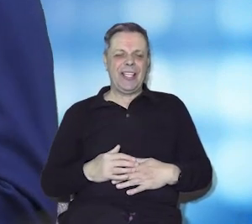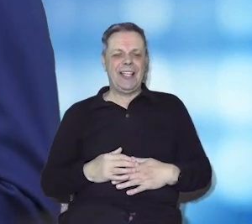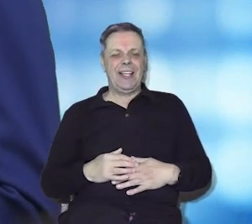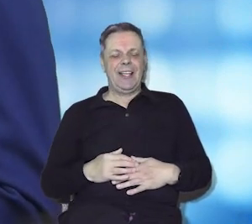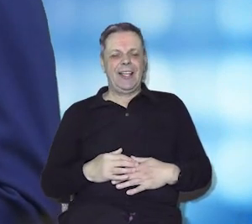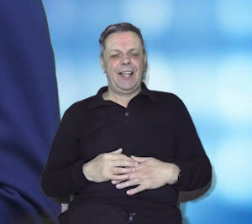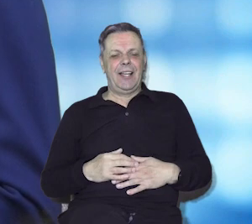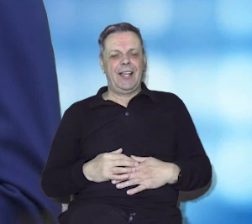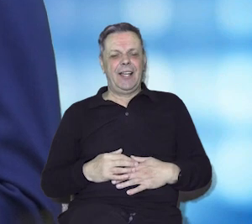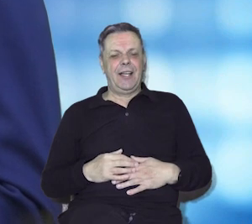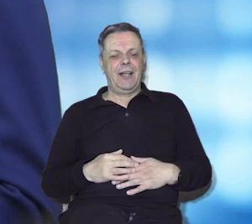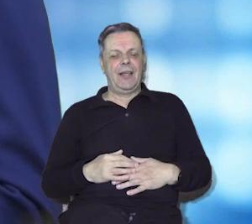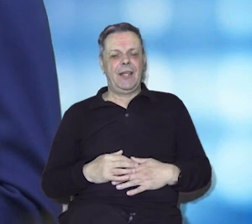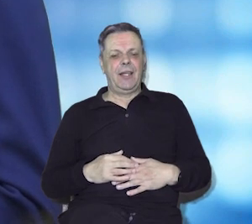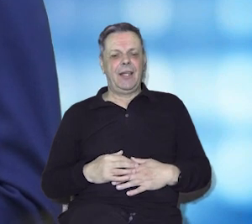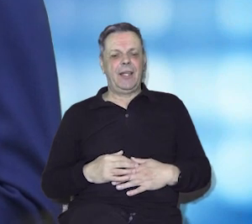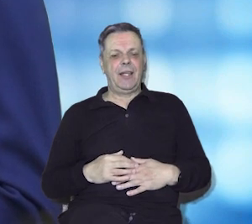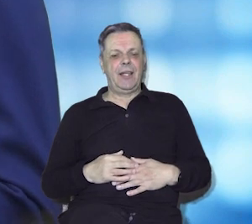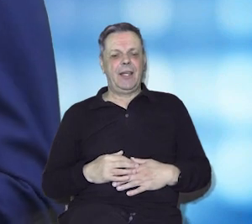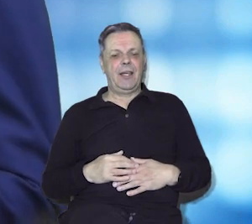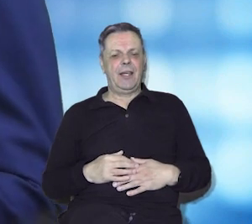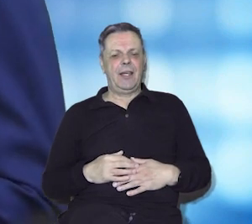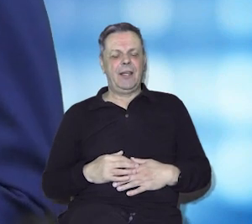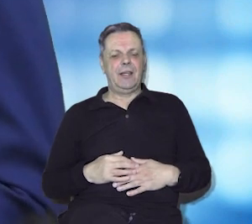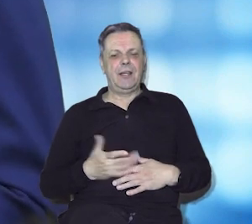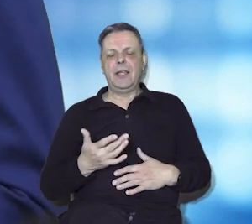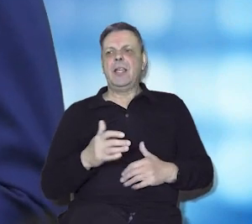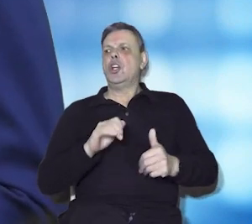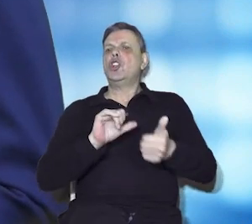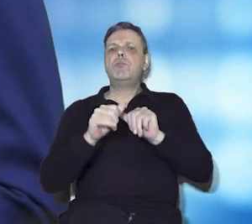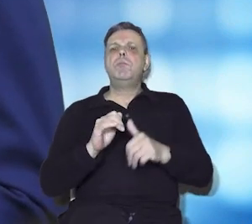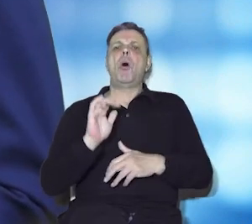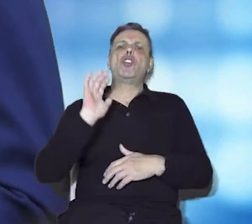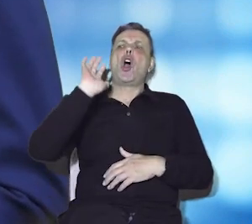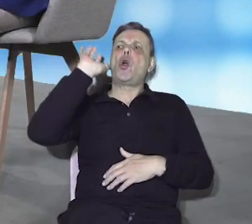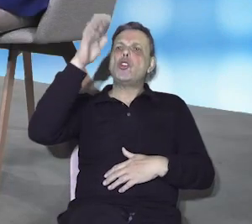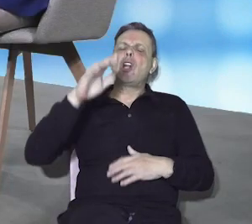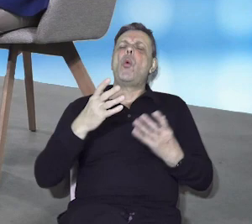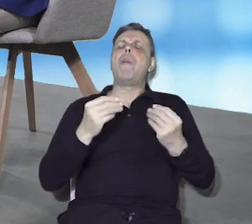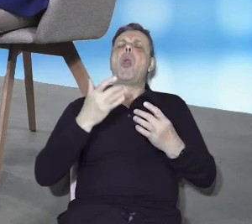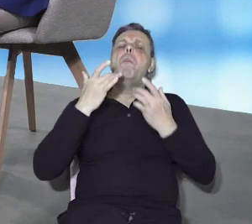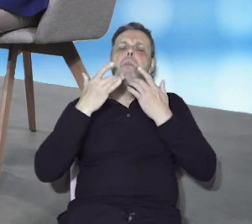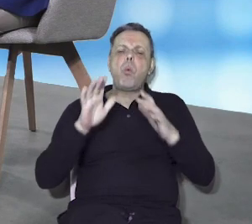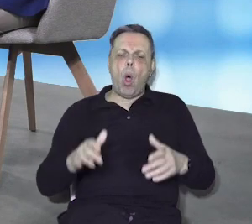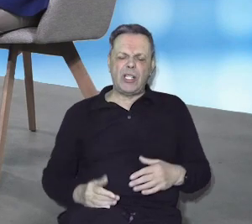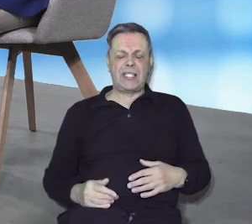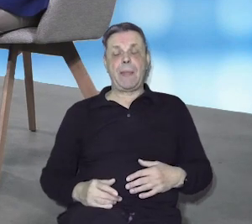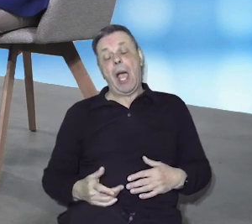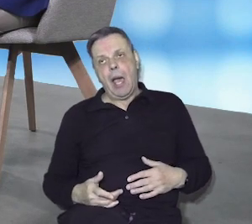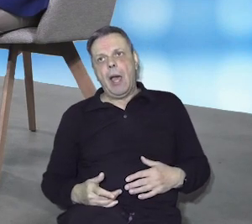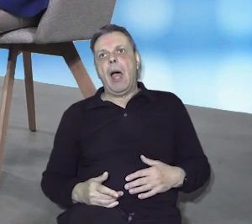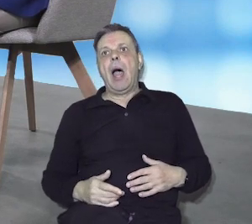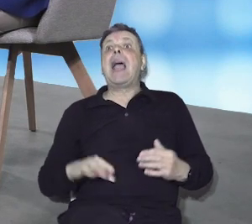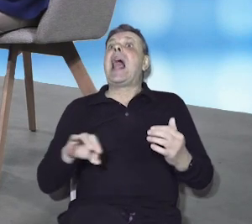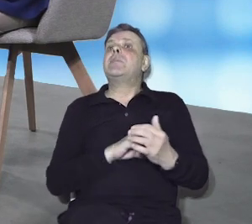kolačima, Bruno, za sport, za košarku je bilo puno odricanje, za glazbu je isto tako odricanje.